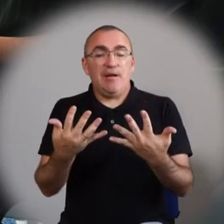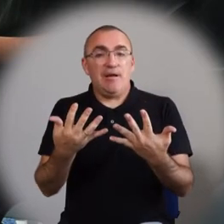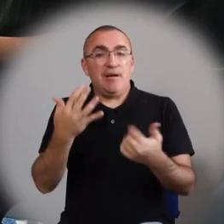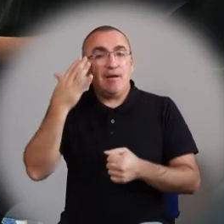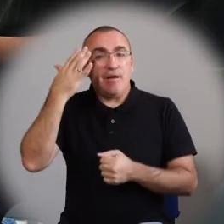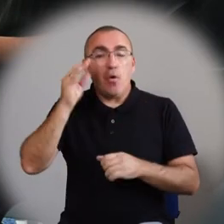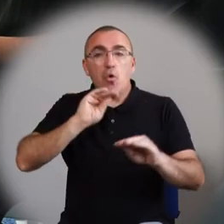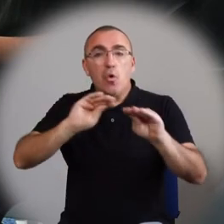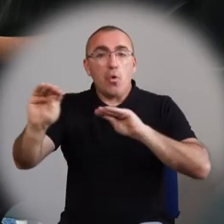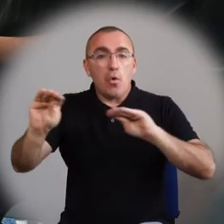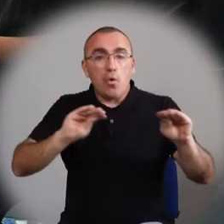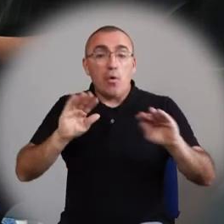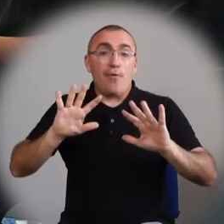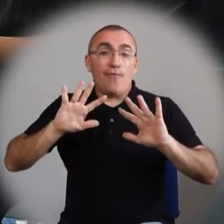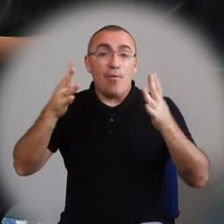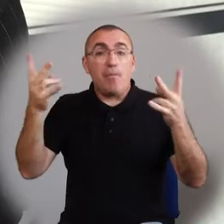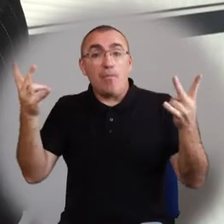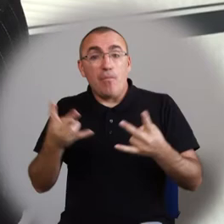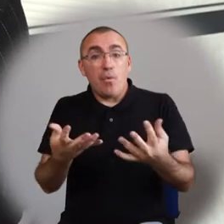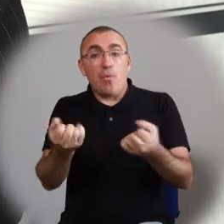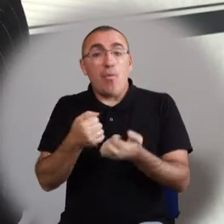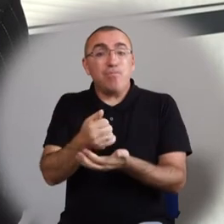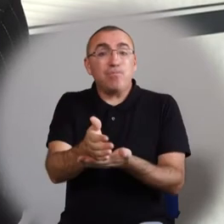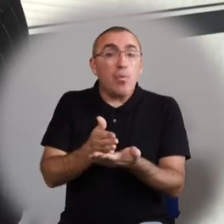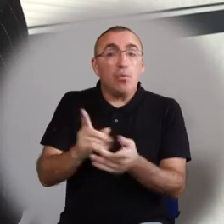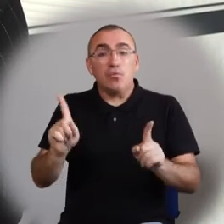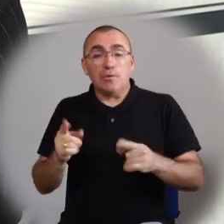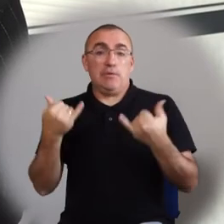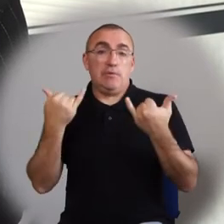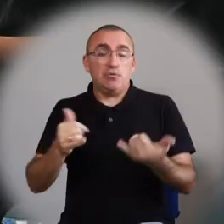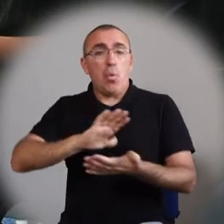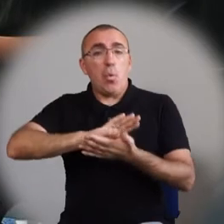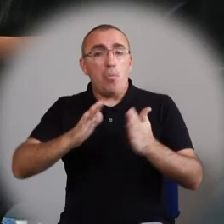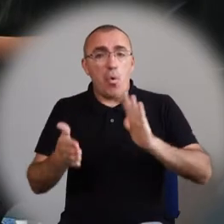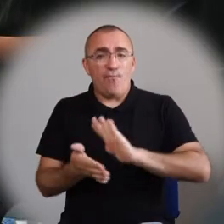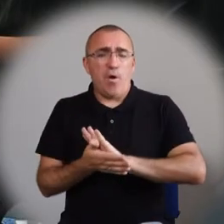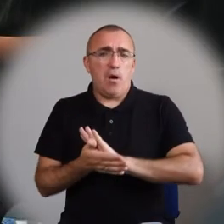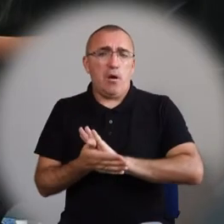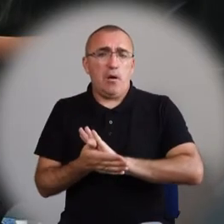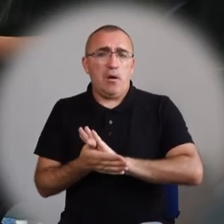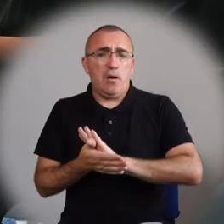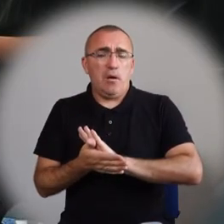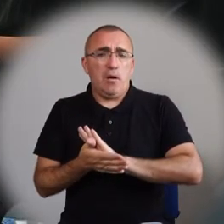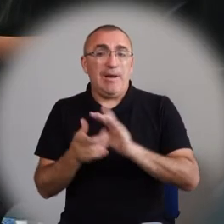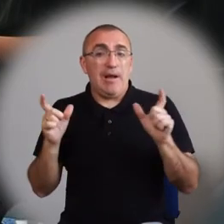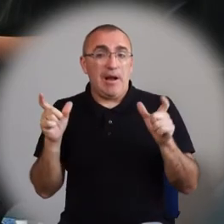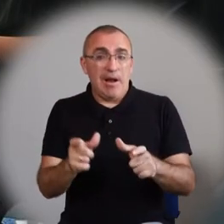оскільки де розміщено, що у випадку, коли потрібно отримати послугу. І зараз в умовах